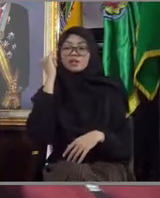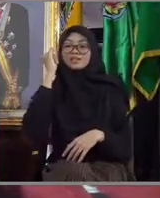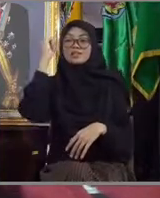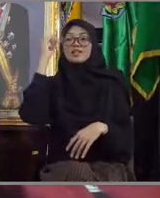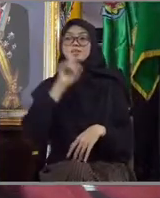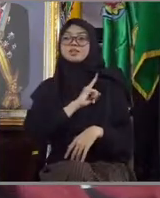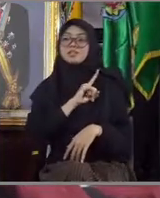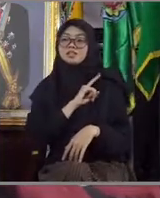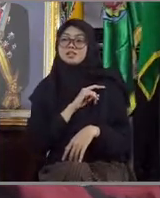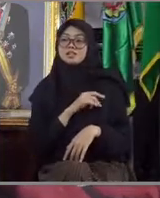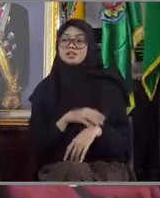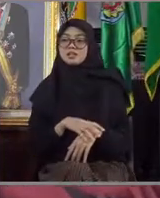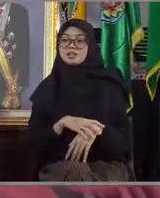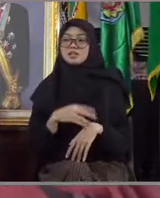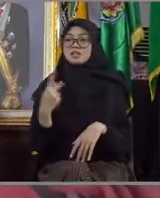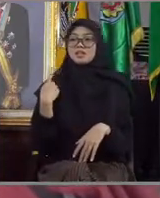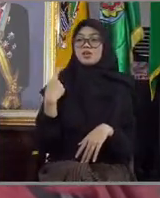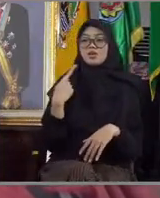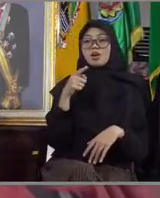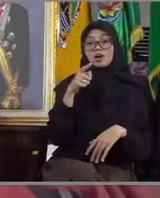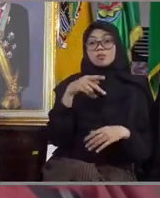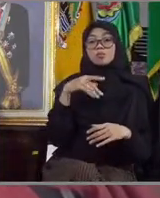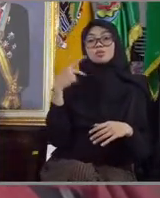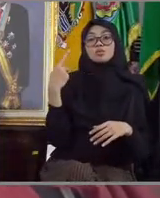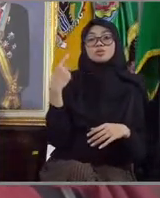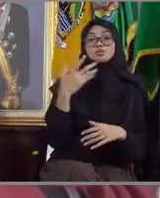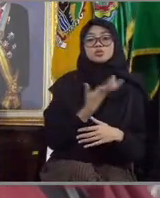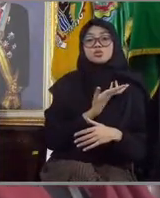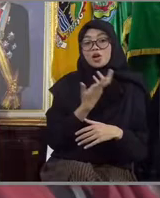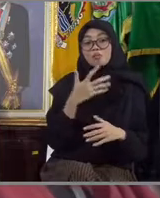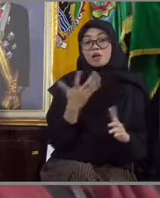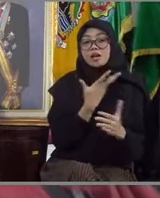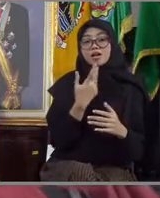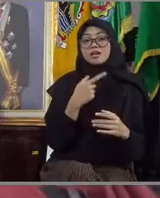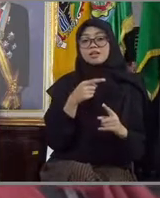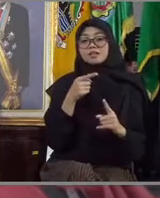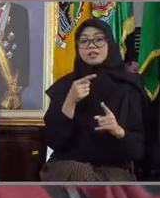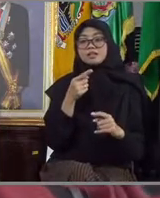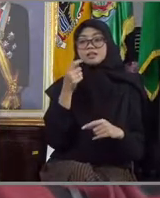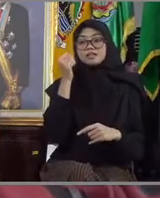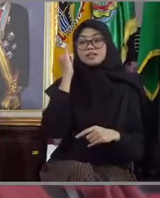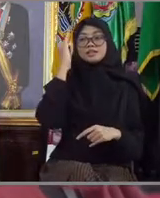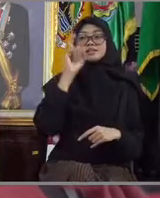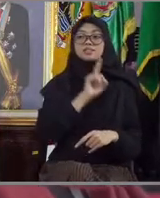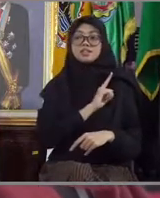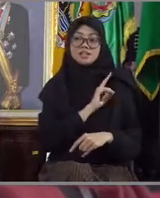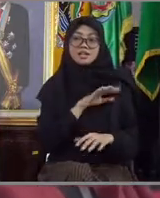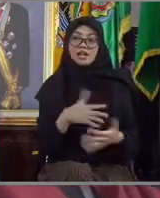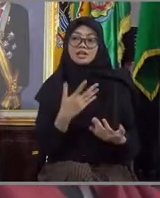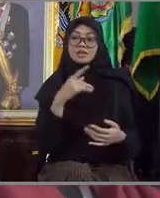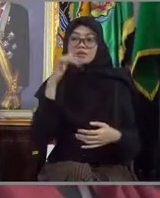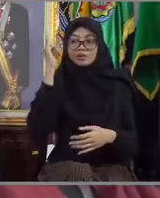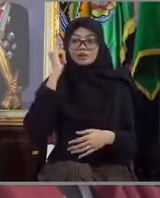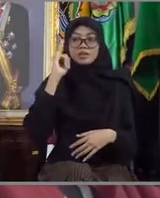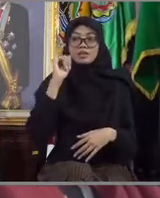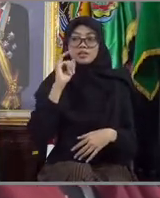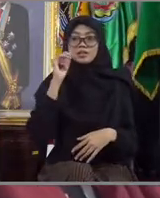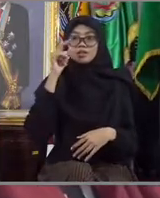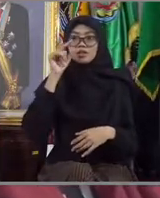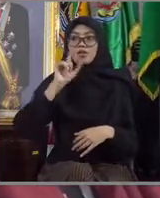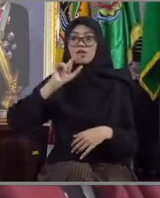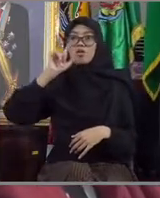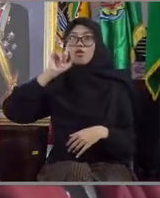suka inisiatif dari bawah atau diperintah dari atas? Mana yang kamu suka? Dari bawah, Pak. Oke, okay. Berarti, oke,